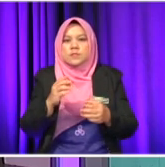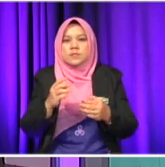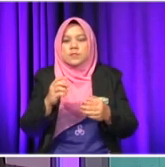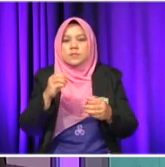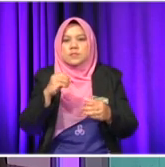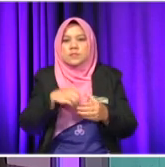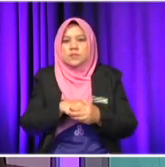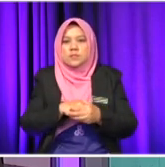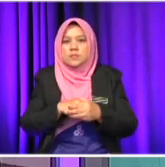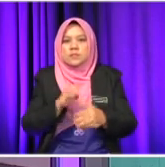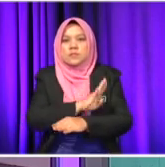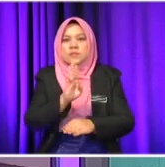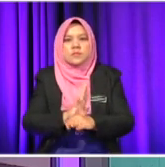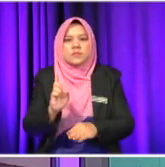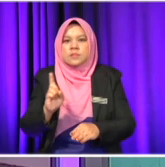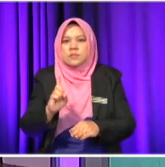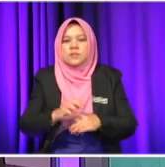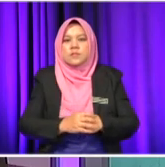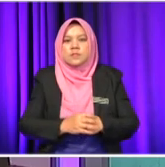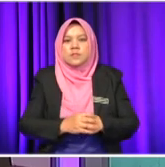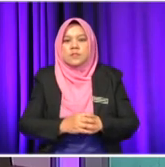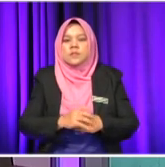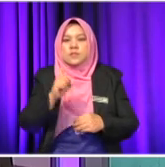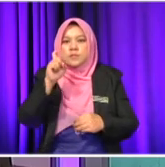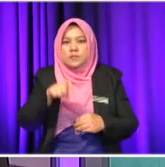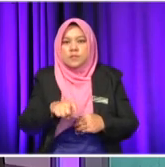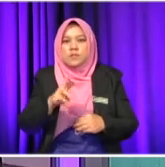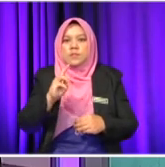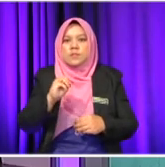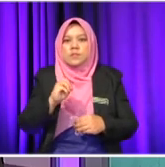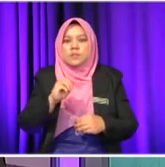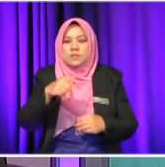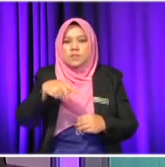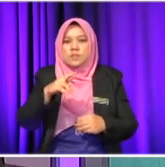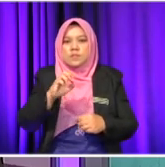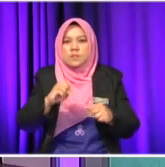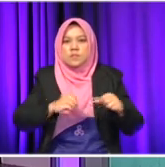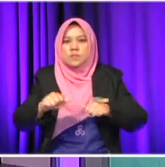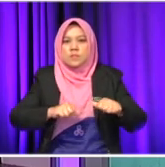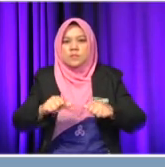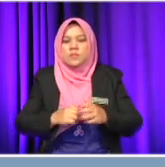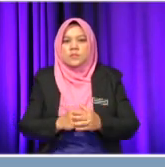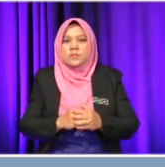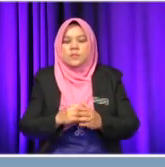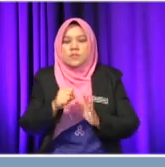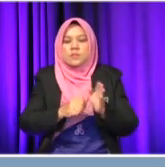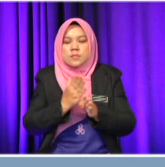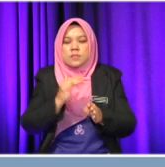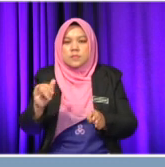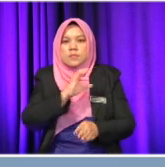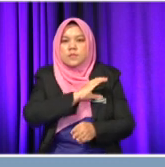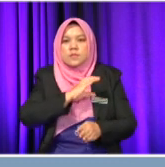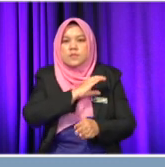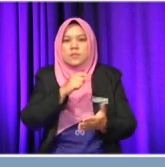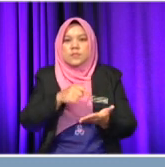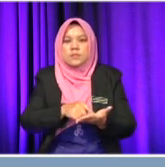bidang sekalipun Oke untuk mati media pun Mesti kena protektif jadi murid sebenarnya ciri-ciri usaha